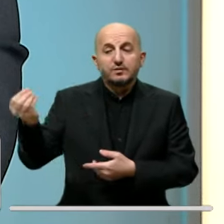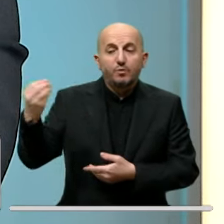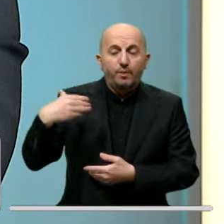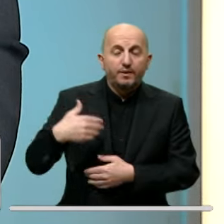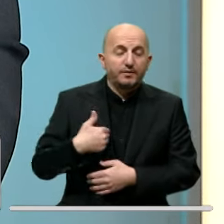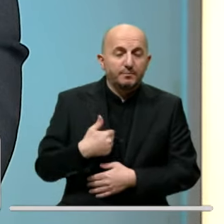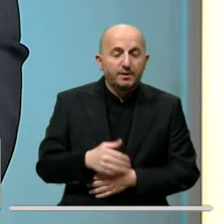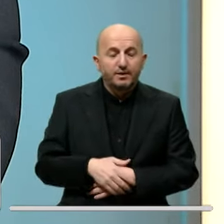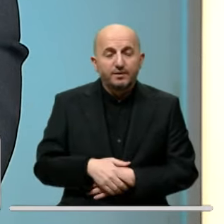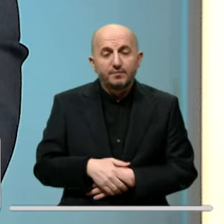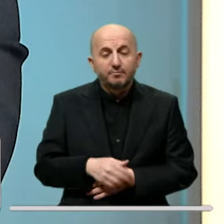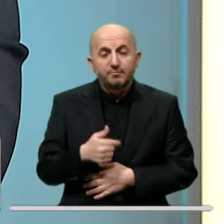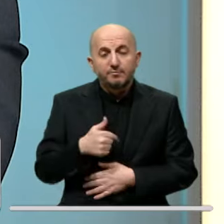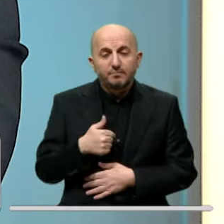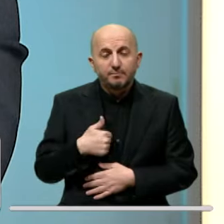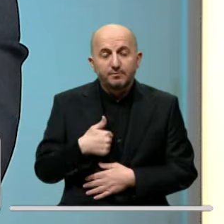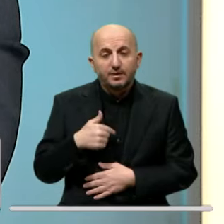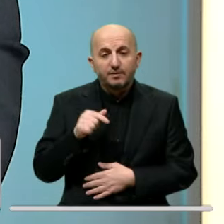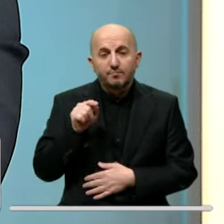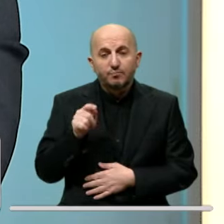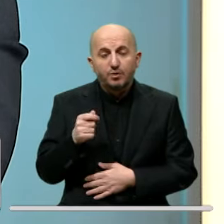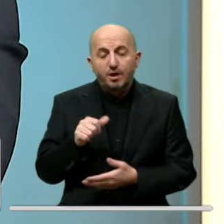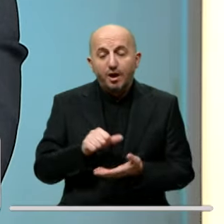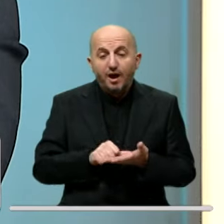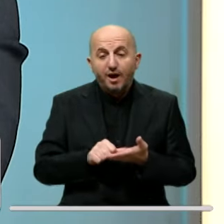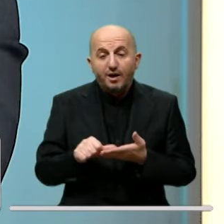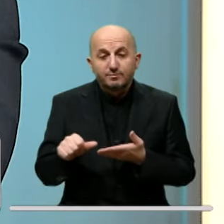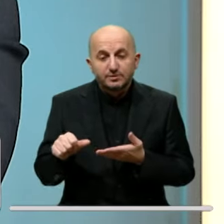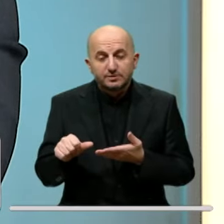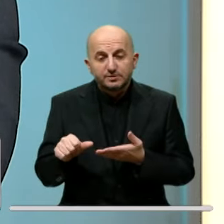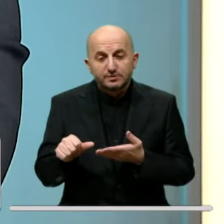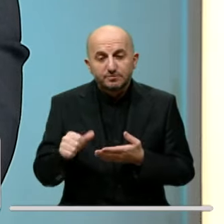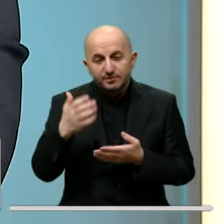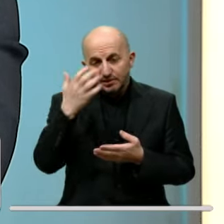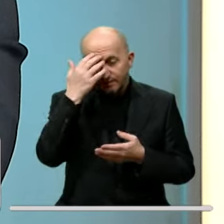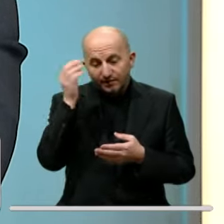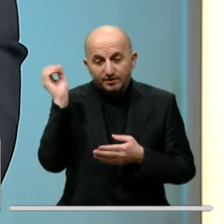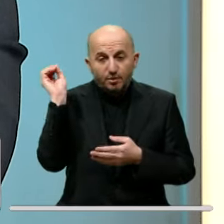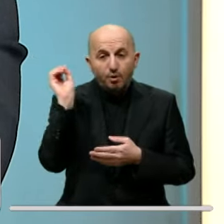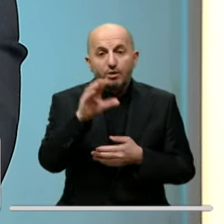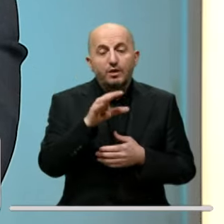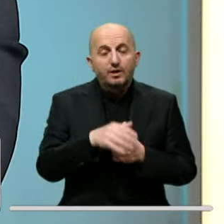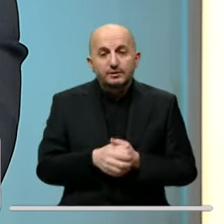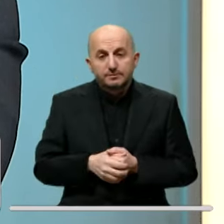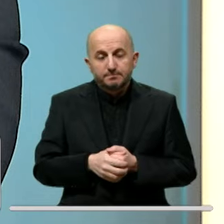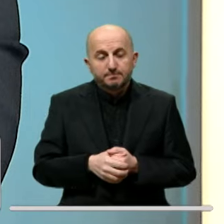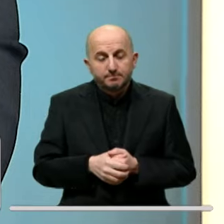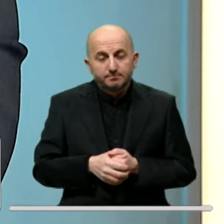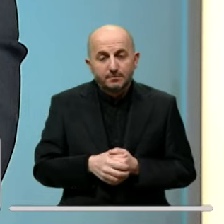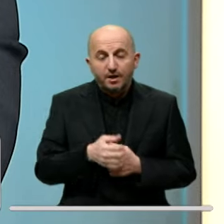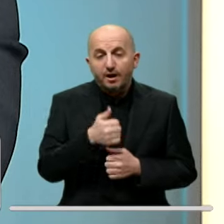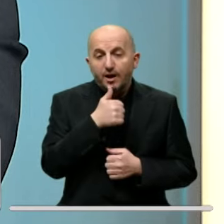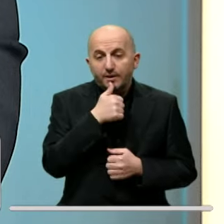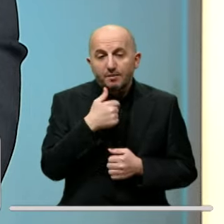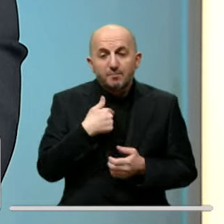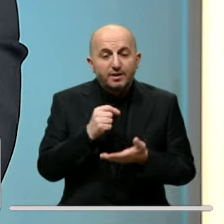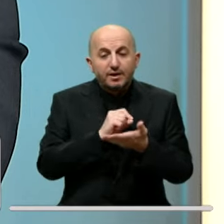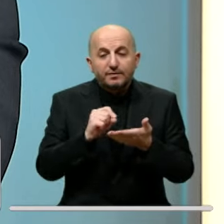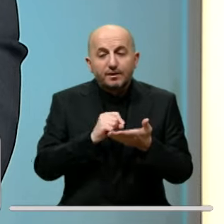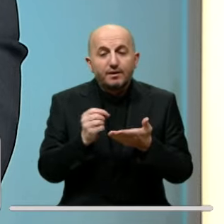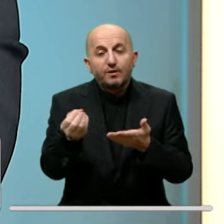Hı hı. Ve ben bunu toptan bir fakire gönderdim. Adam bana ne yazdı biliyor